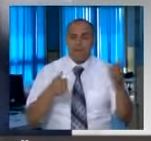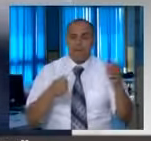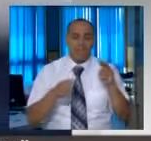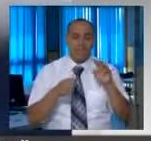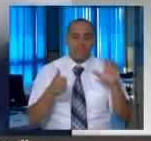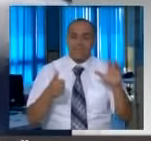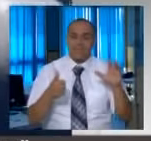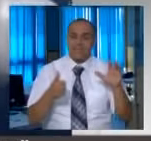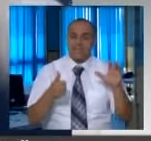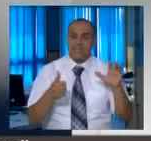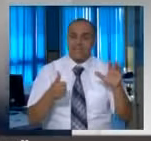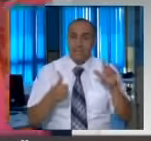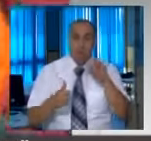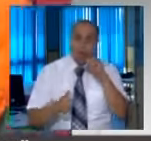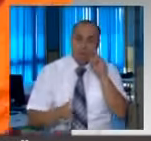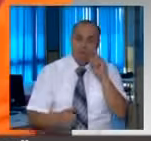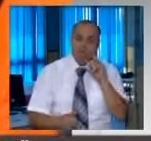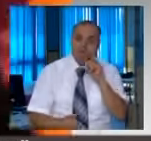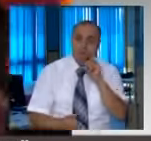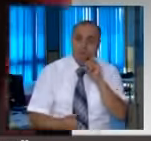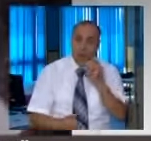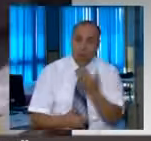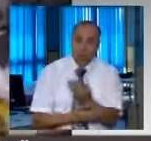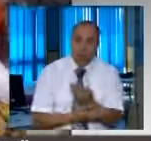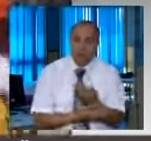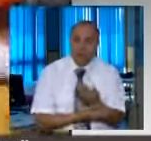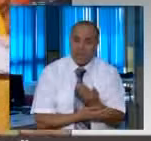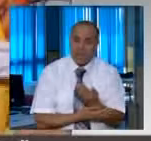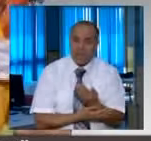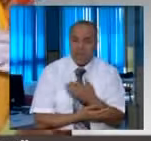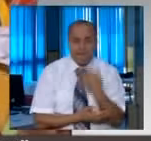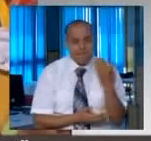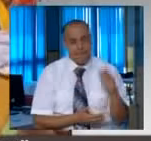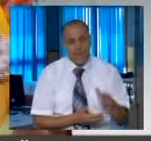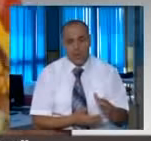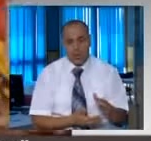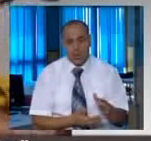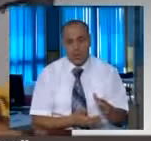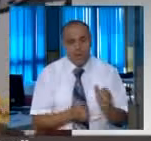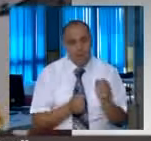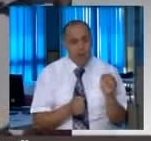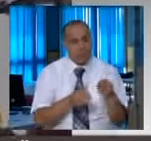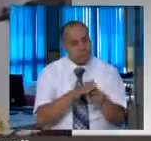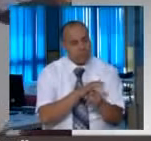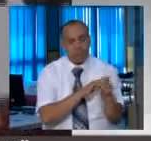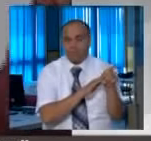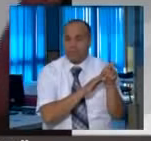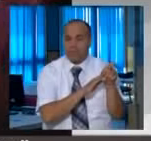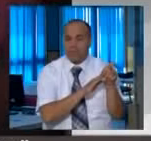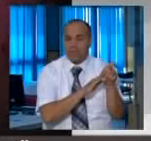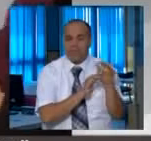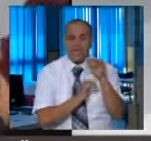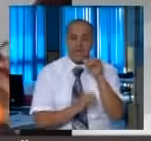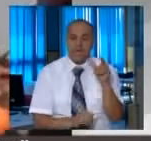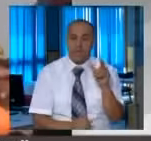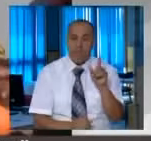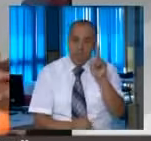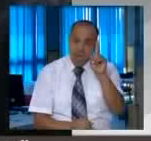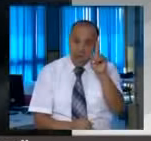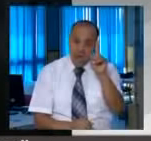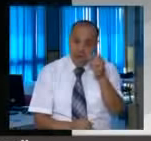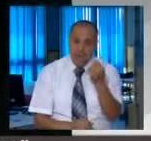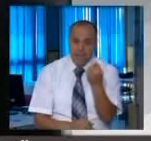2726 من الرجال والنساء والأطفال لقوا حتفهم خلال محاولة القيام بهذه الرحلة، وأن هناك